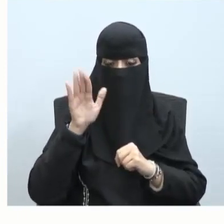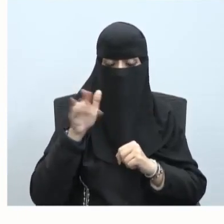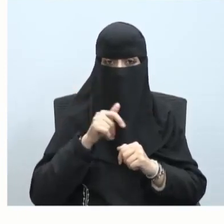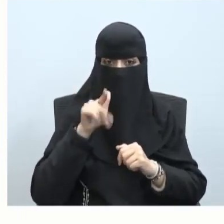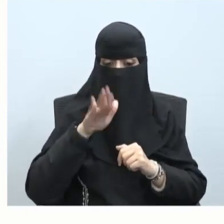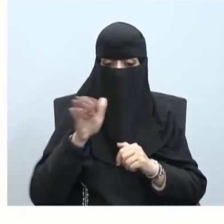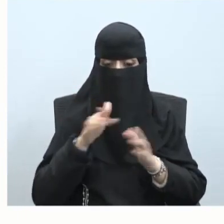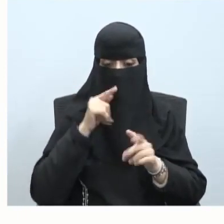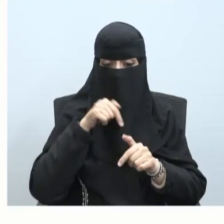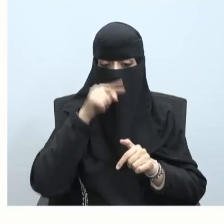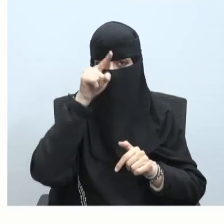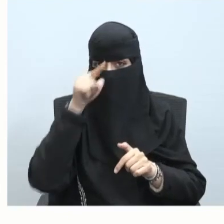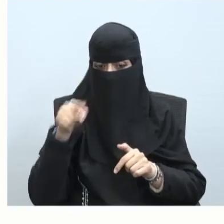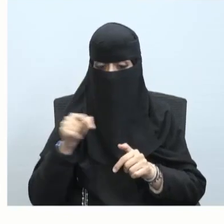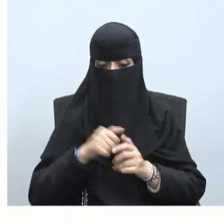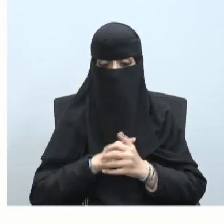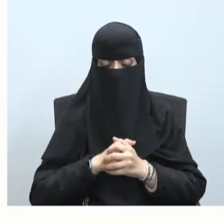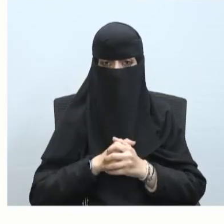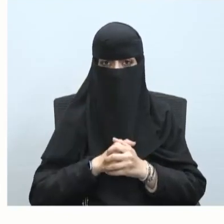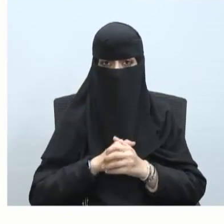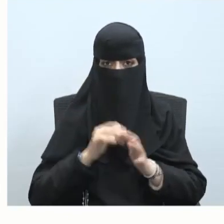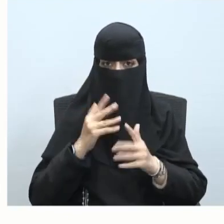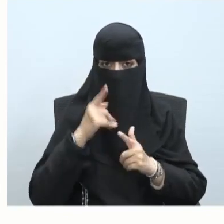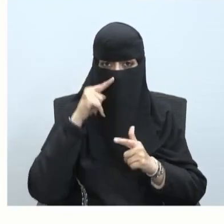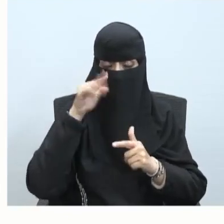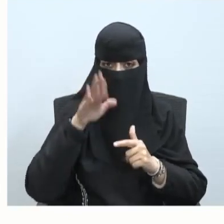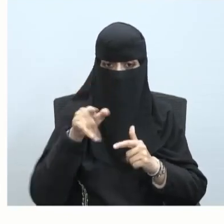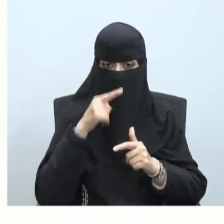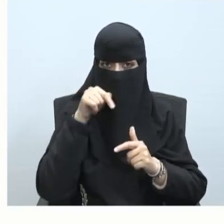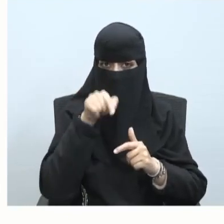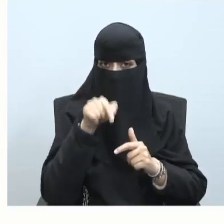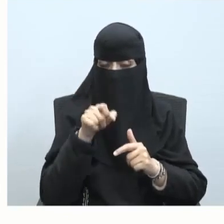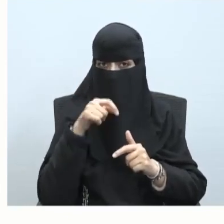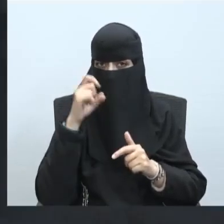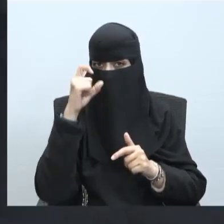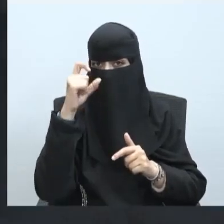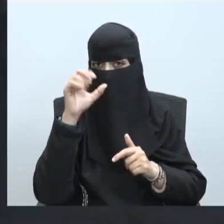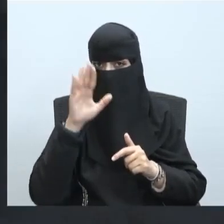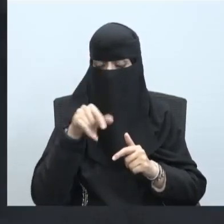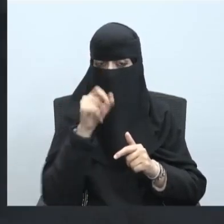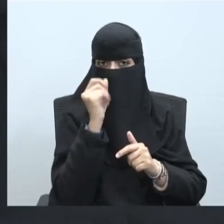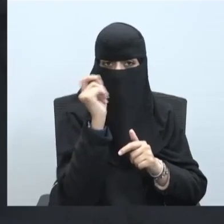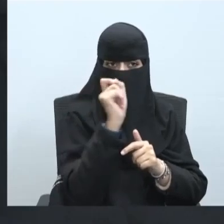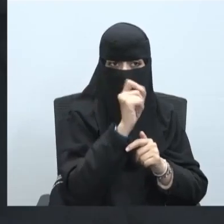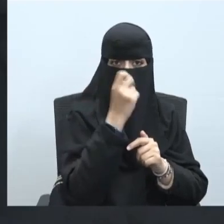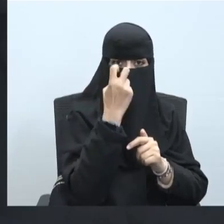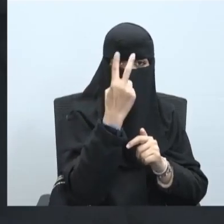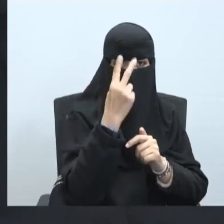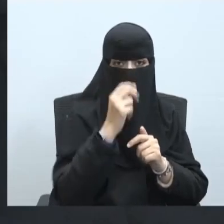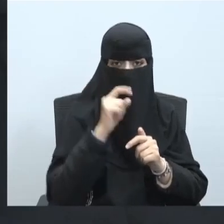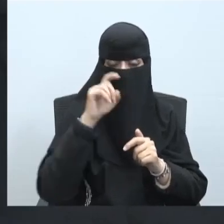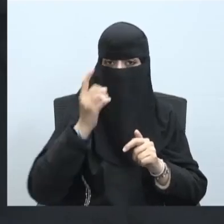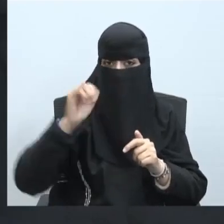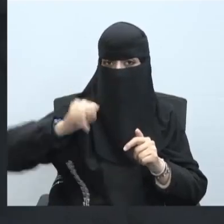اذا سنضع علامه اكس عليها ونرى ابنائي بناتي ان هذه العمله كتب عليها ريالان